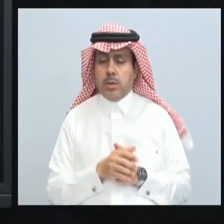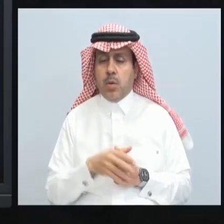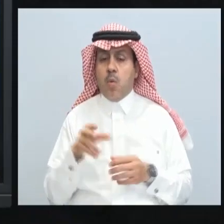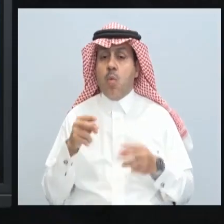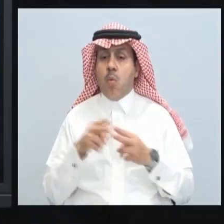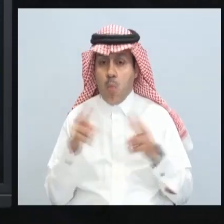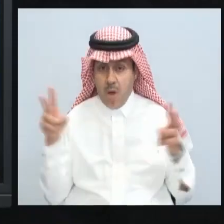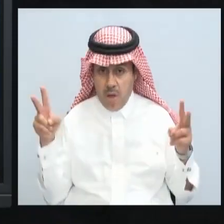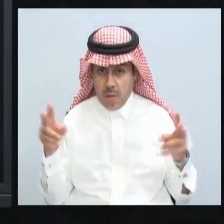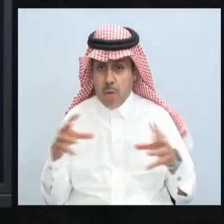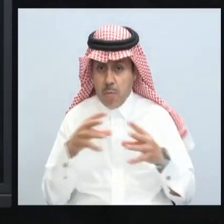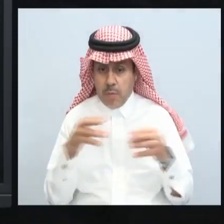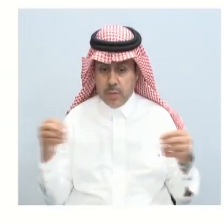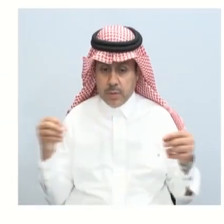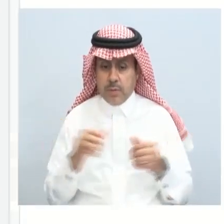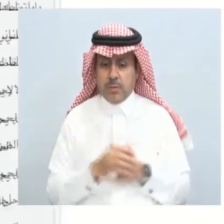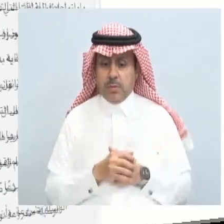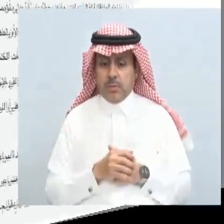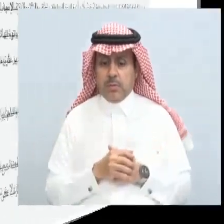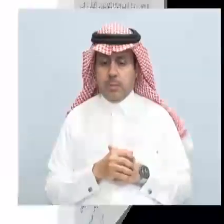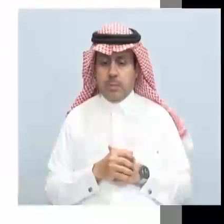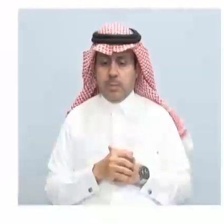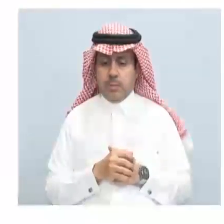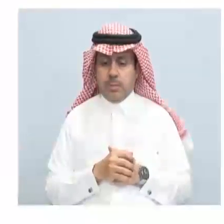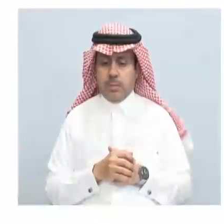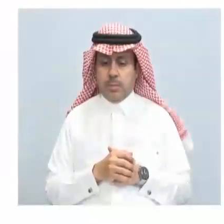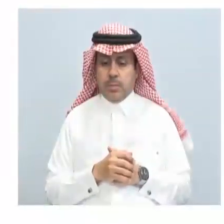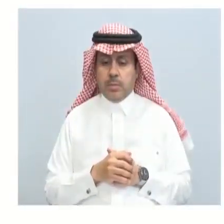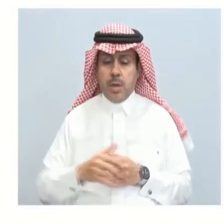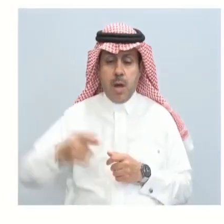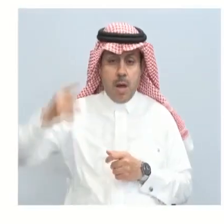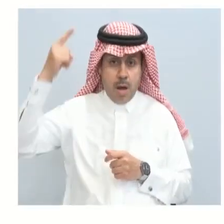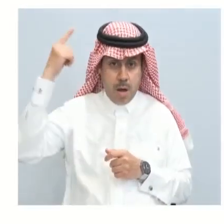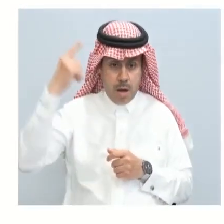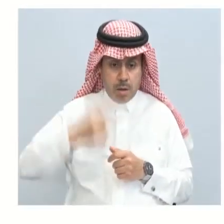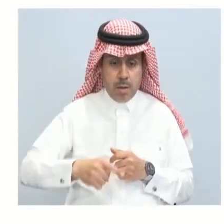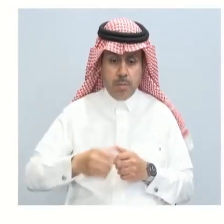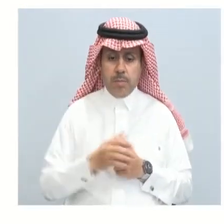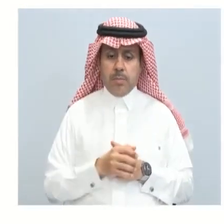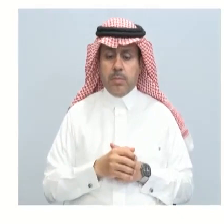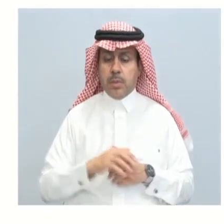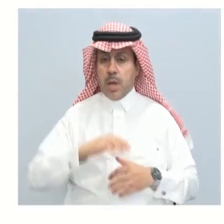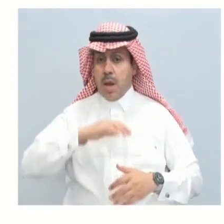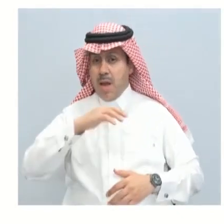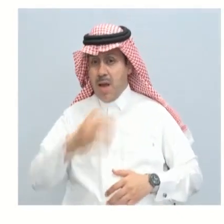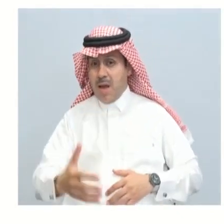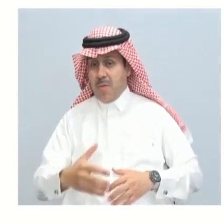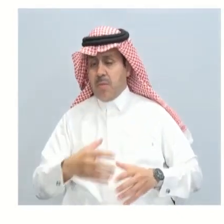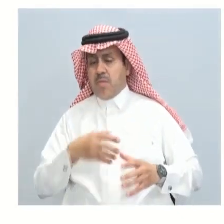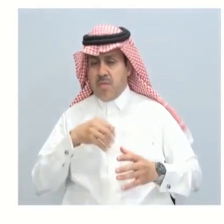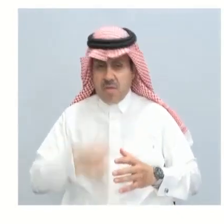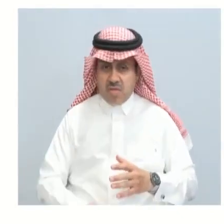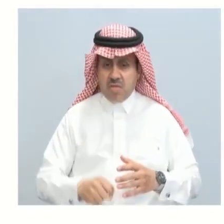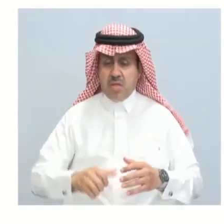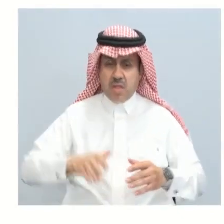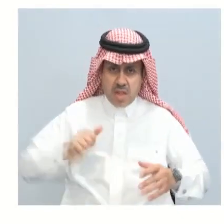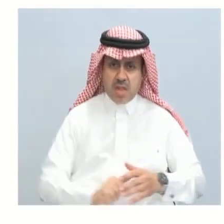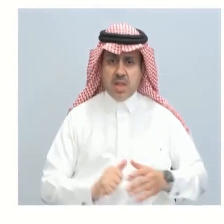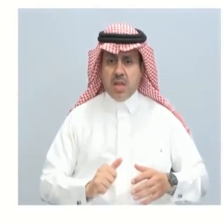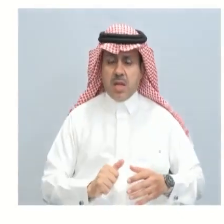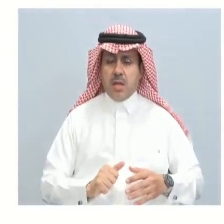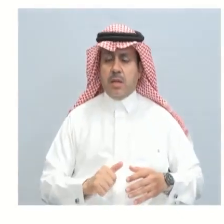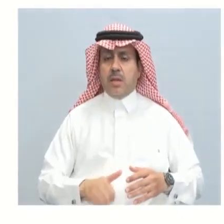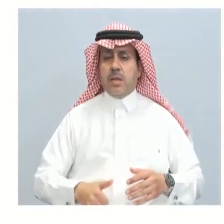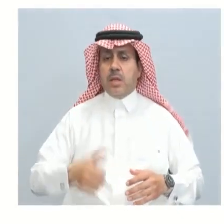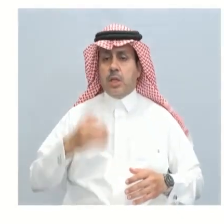مفصل بحمد الله تعالى هنا ناتي ايضا ايها الطلاب والطالبات الى اسقاط الحمل او ما يسمى